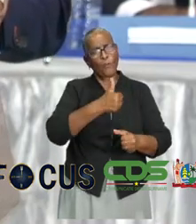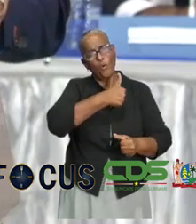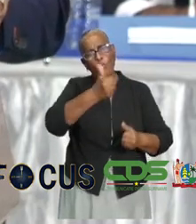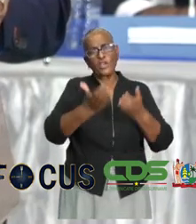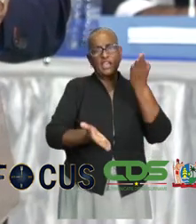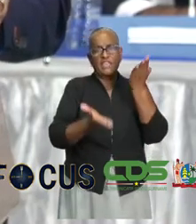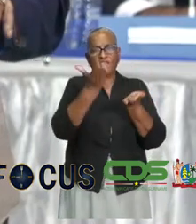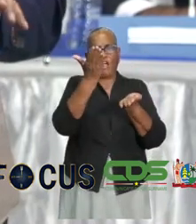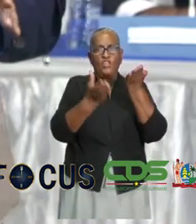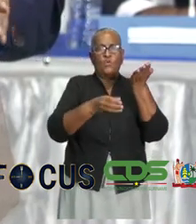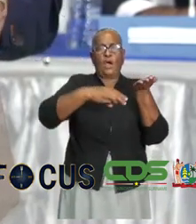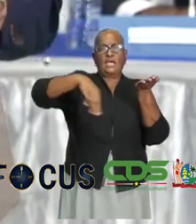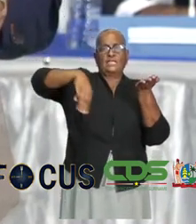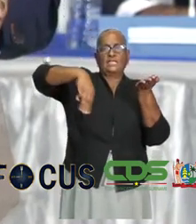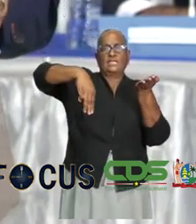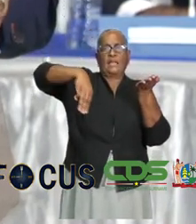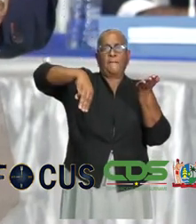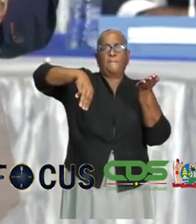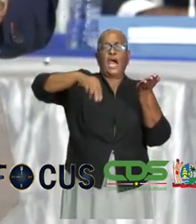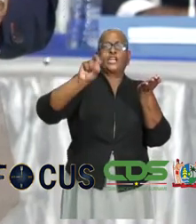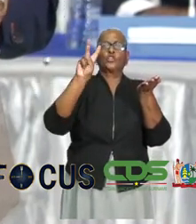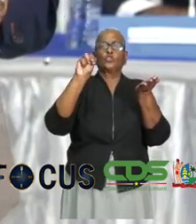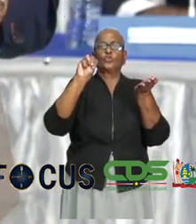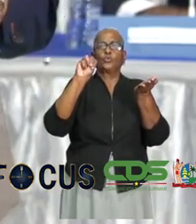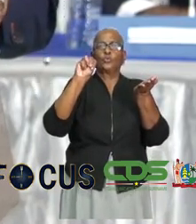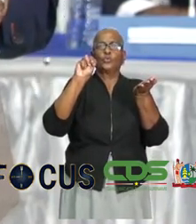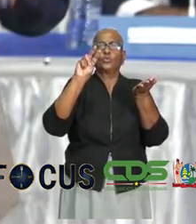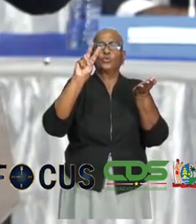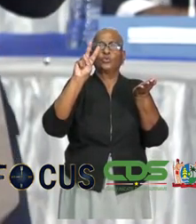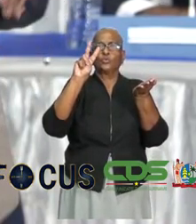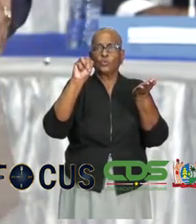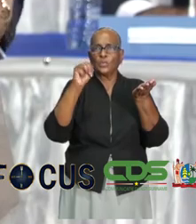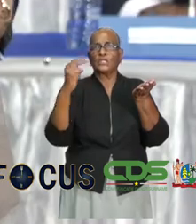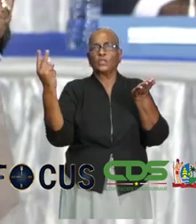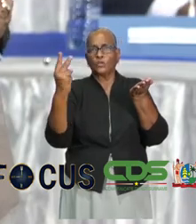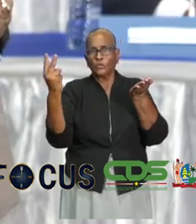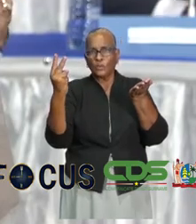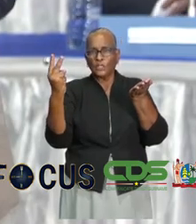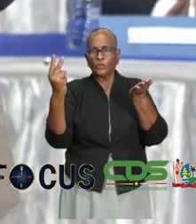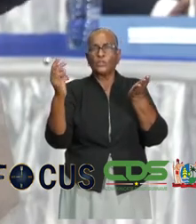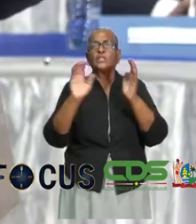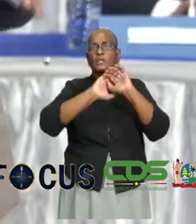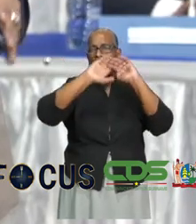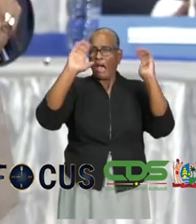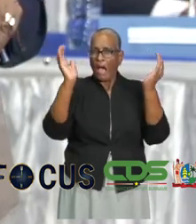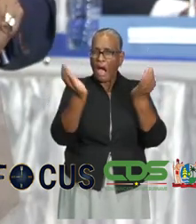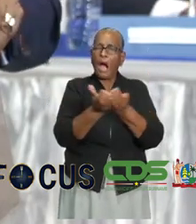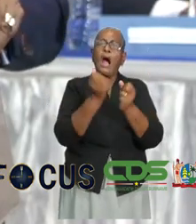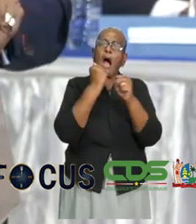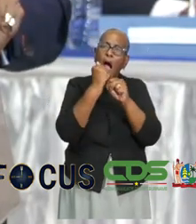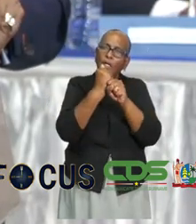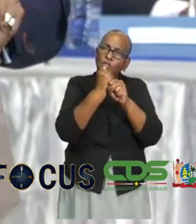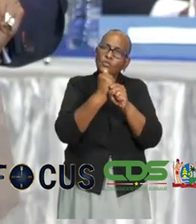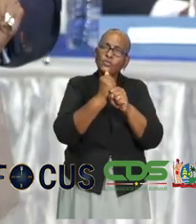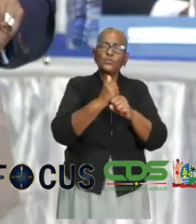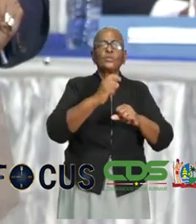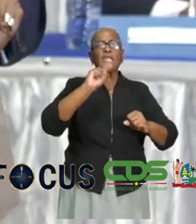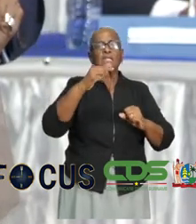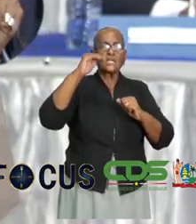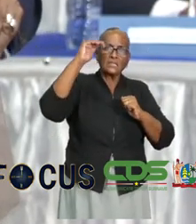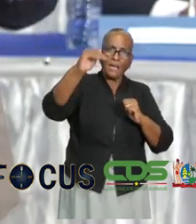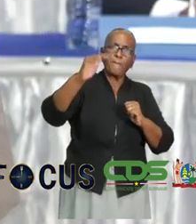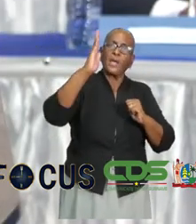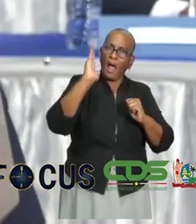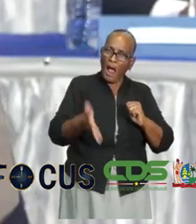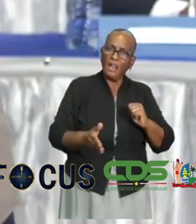in maart 2022. We gaan alles doen. En de eerste stappen zijn al gedaan. Komende week zitten